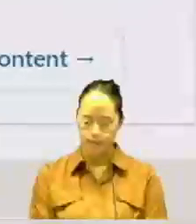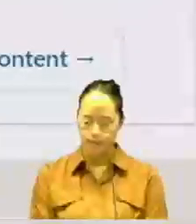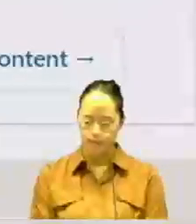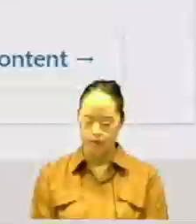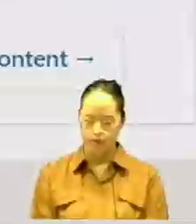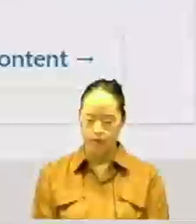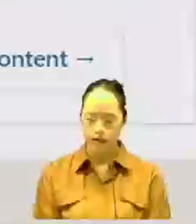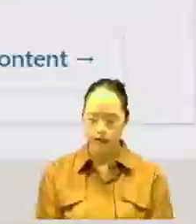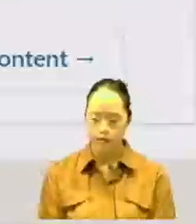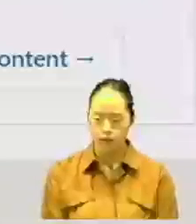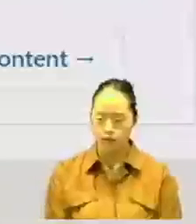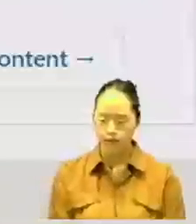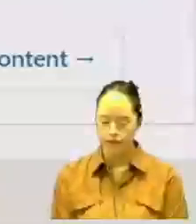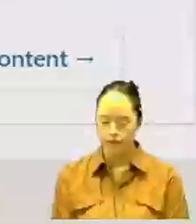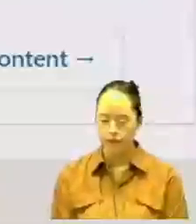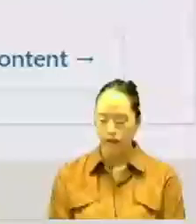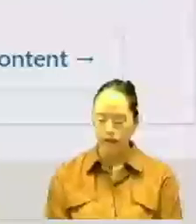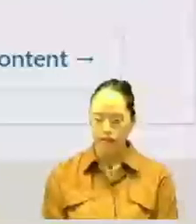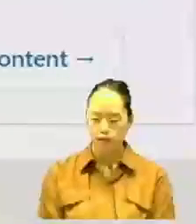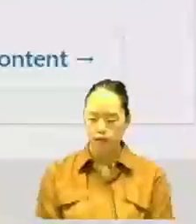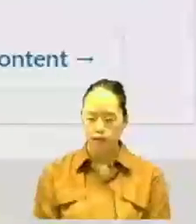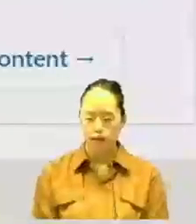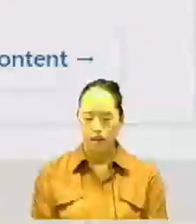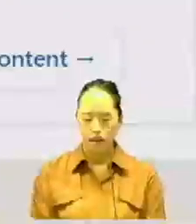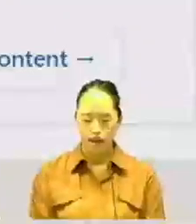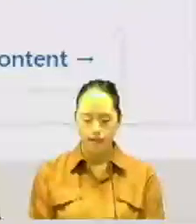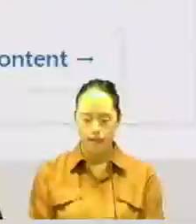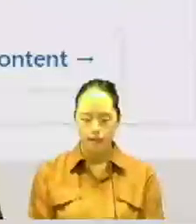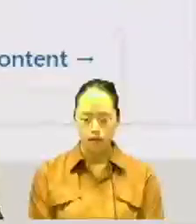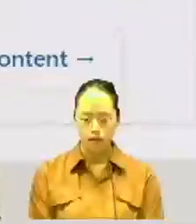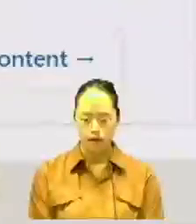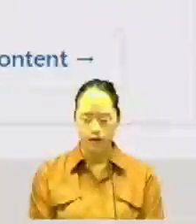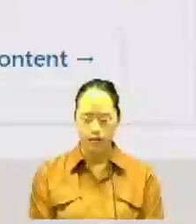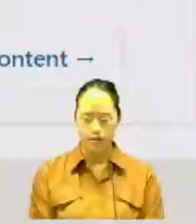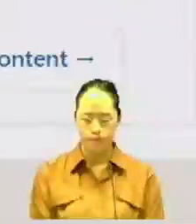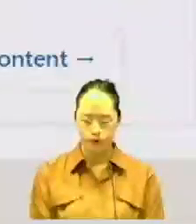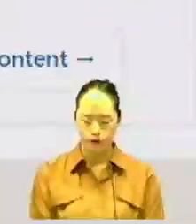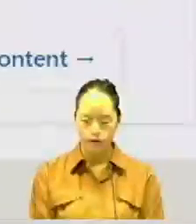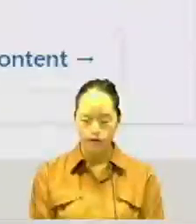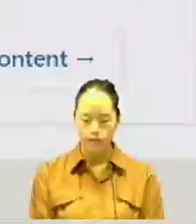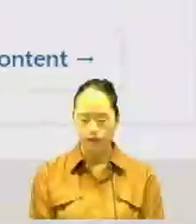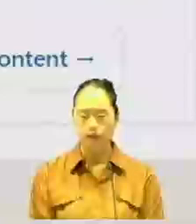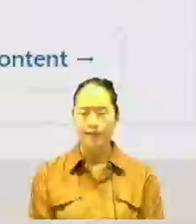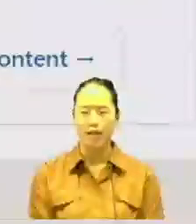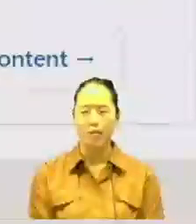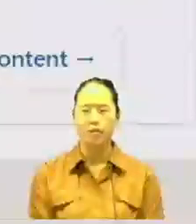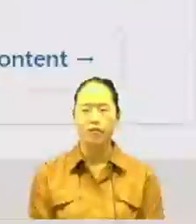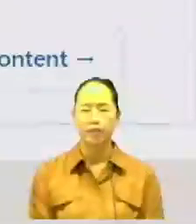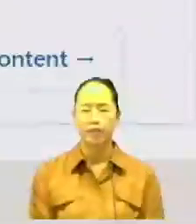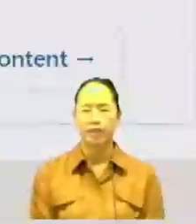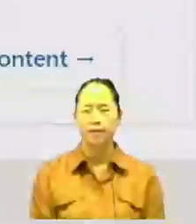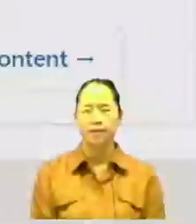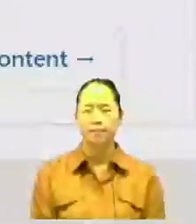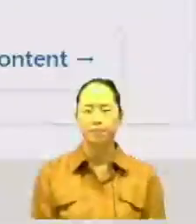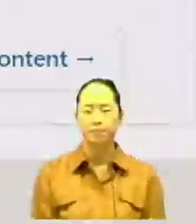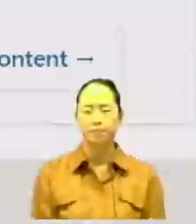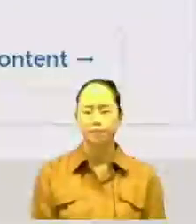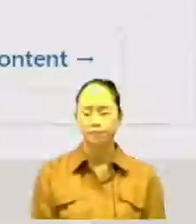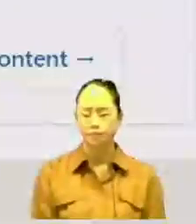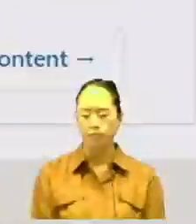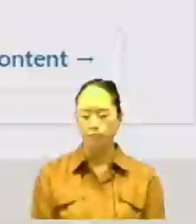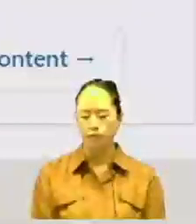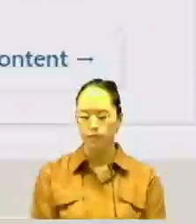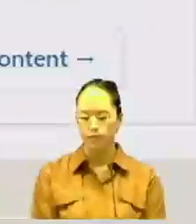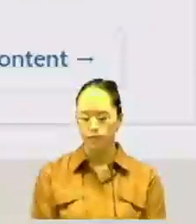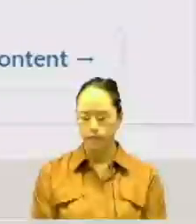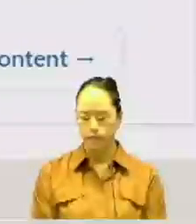呢，至少呢有150年。在这个居鲁士出生之前的150年之前呢，